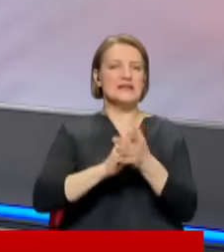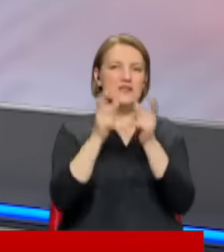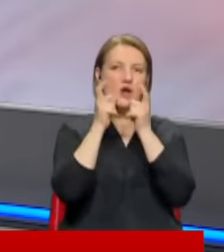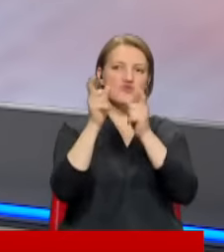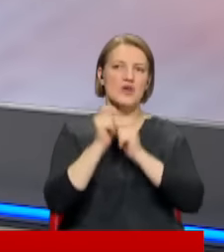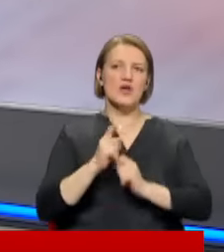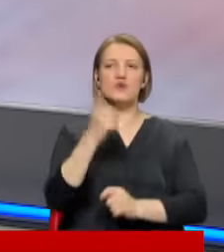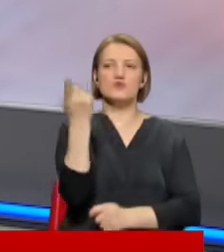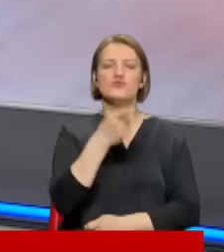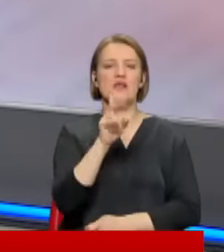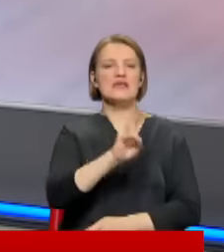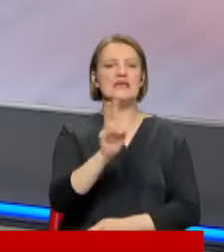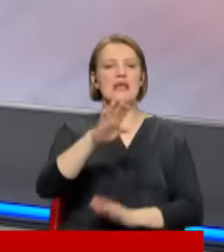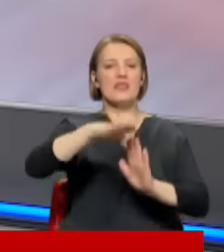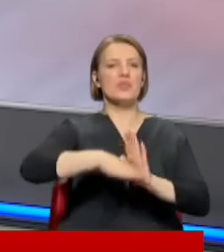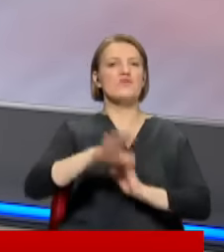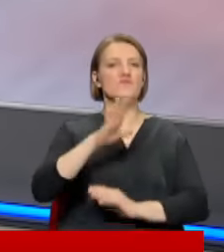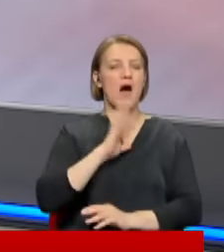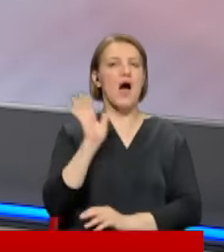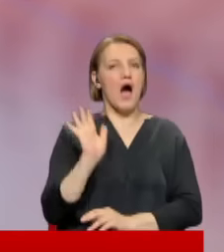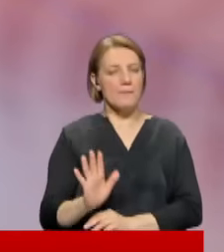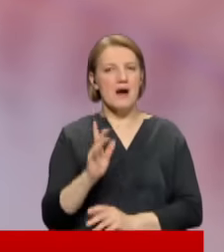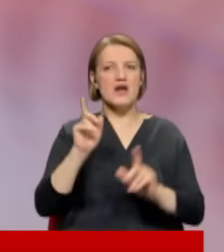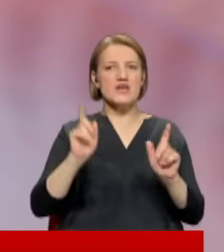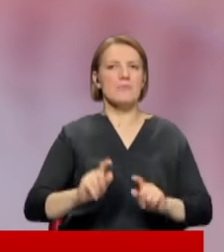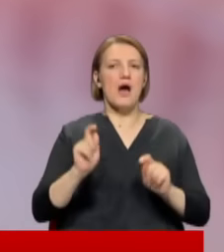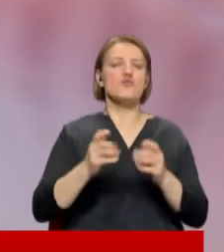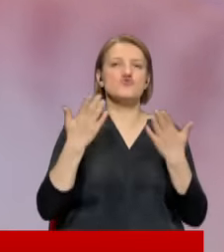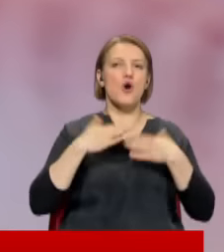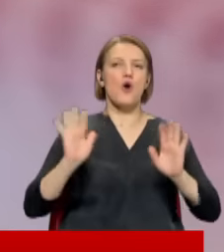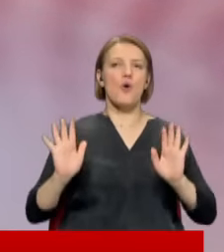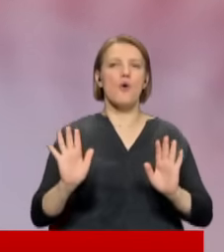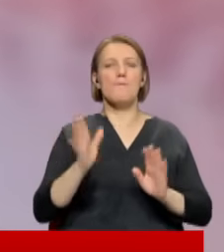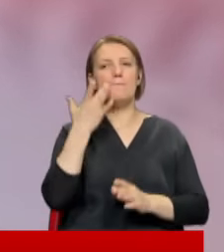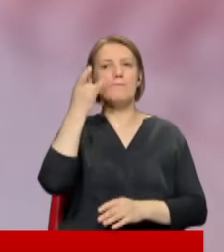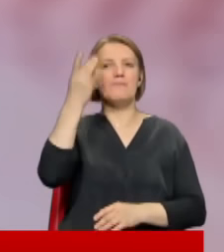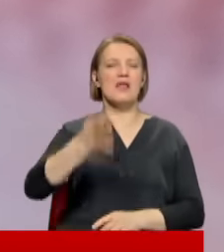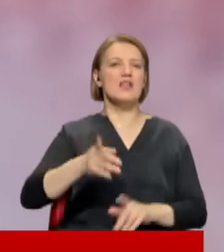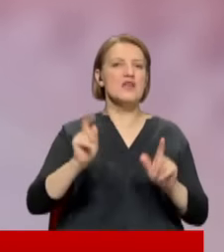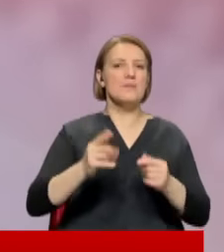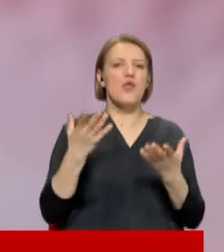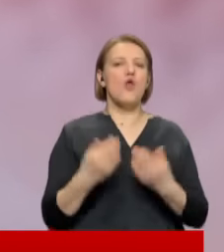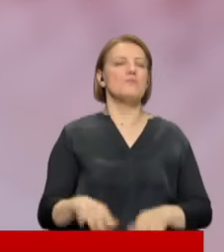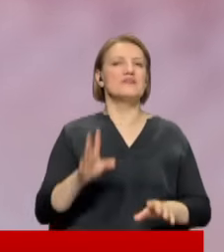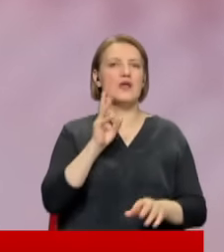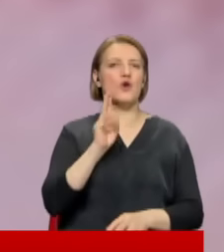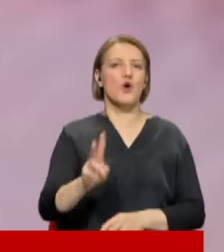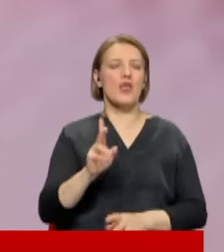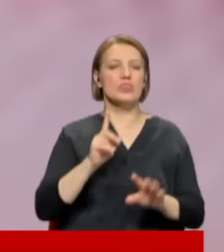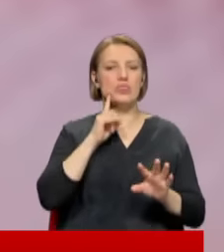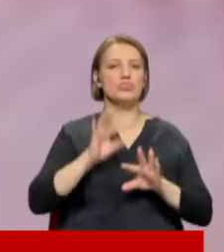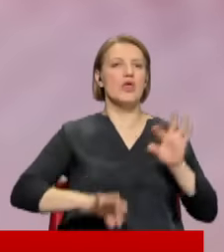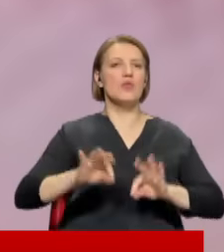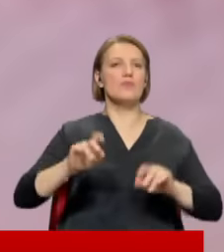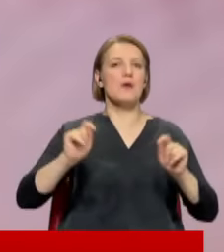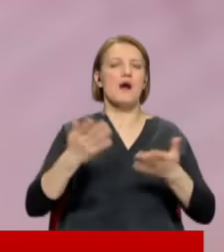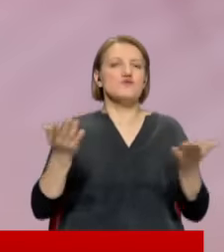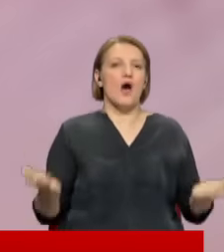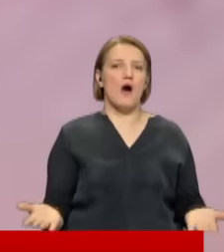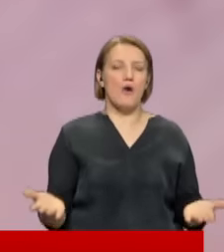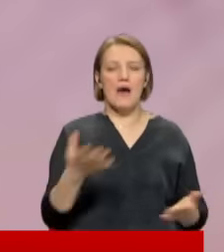çekiyor. %20 indirim var, uygulayan yok. Belli ki uygulayan olmadığına göre denetleyen de